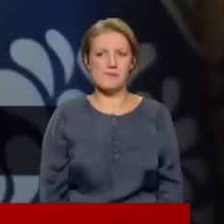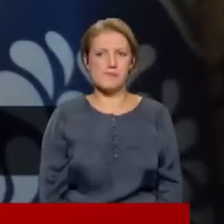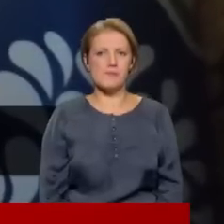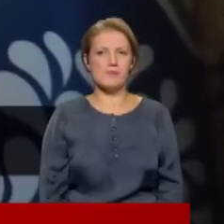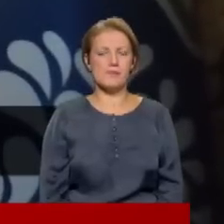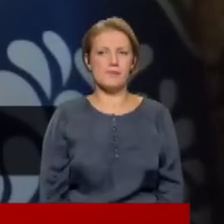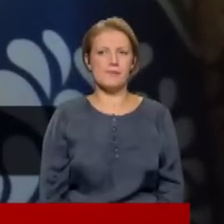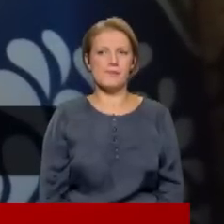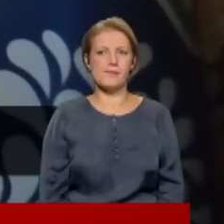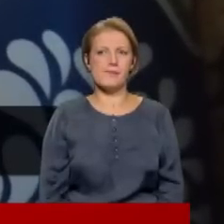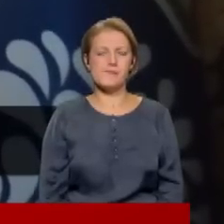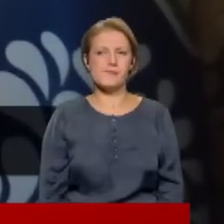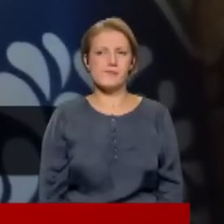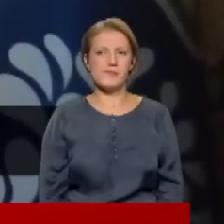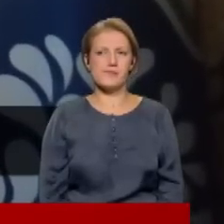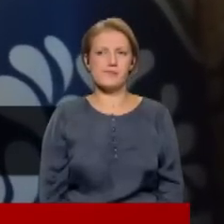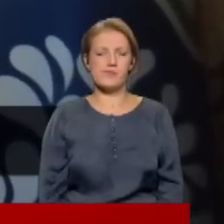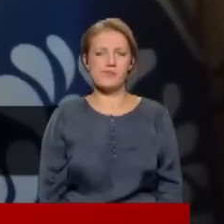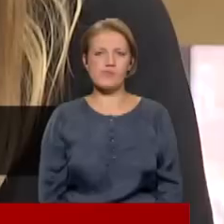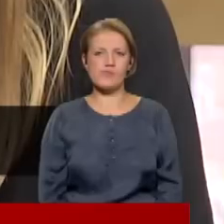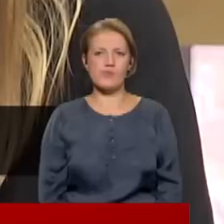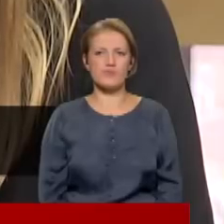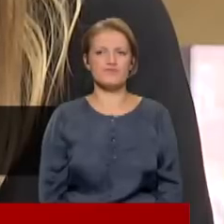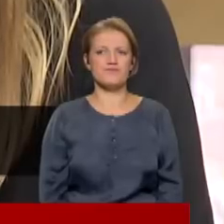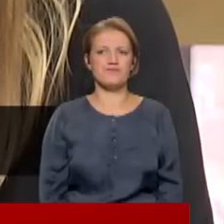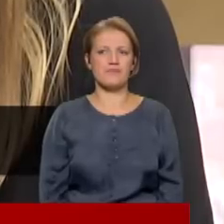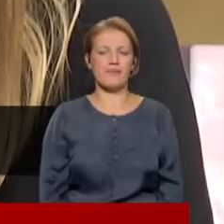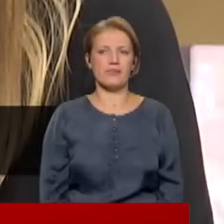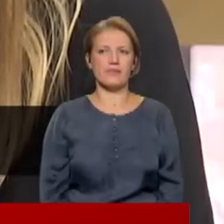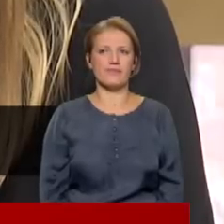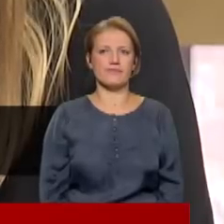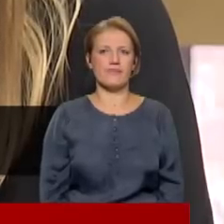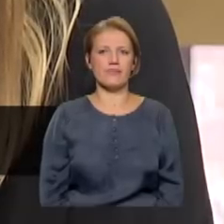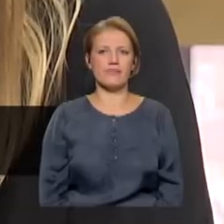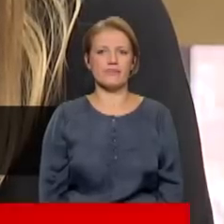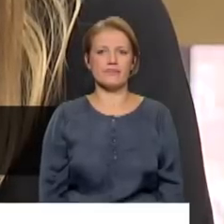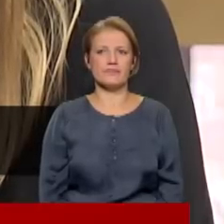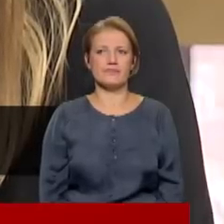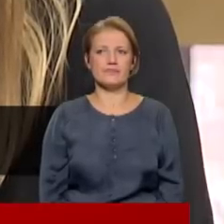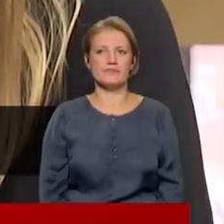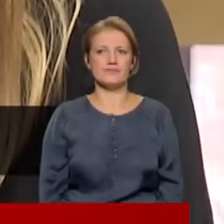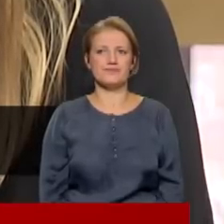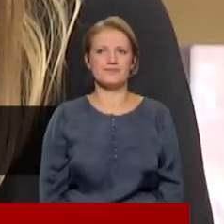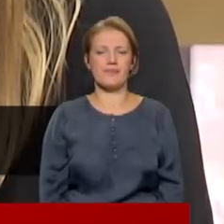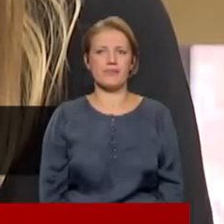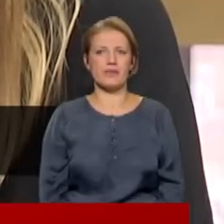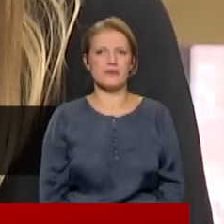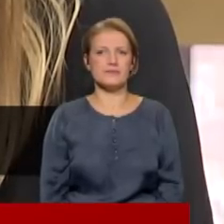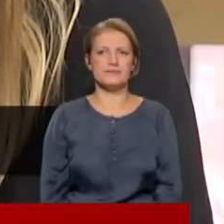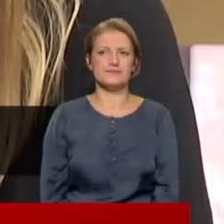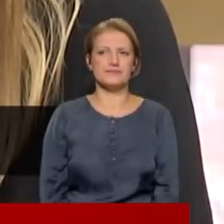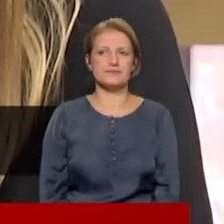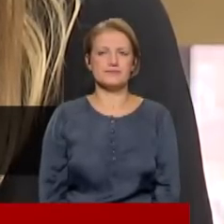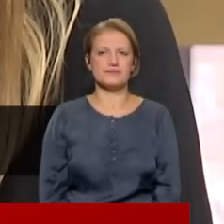olan insanlar bulunmadı, bulunamaz ve bulunmamayacaktır. Ben her zaman magazinden, her şeyden, gündemden böyle uzak kalmayı tercih